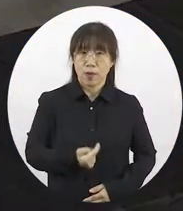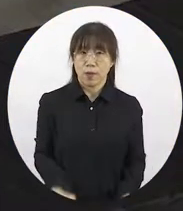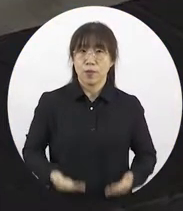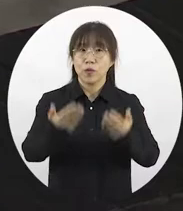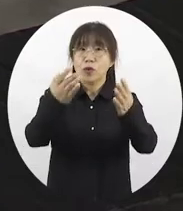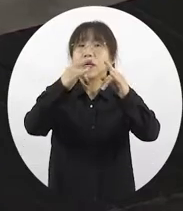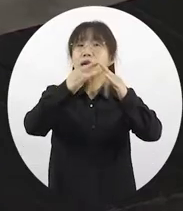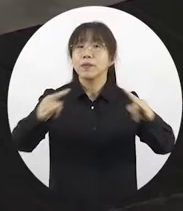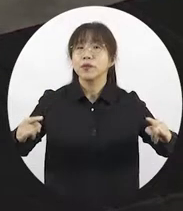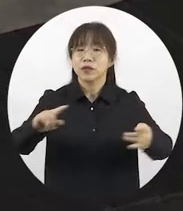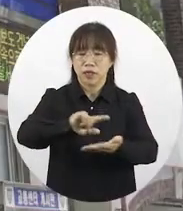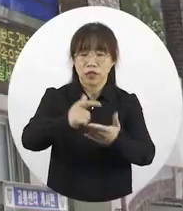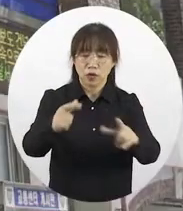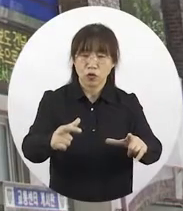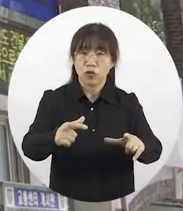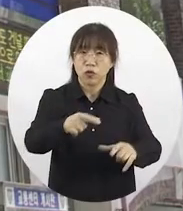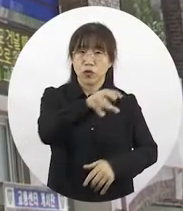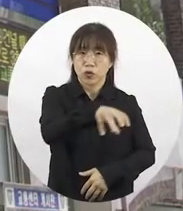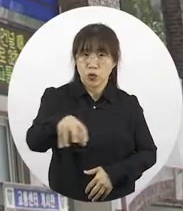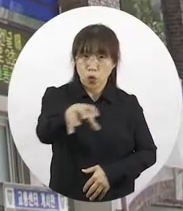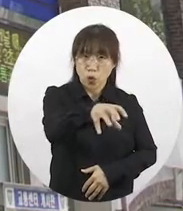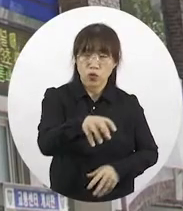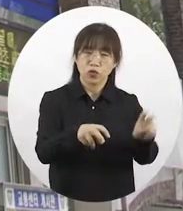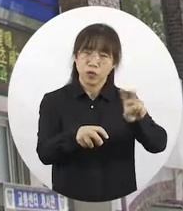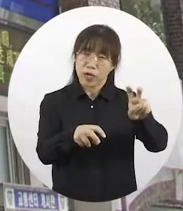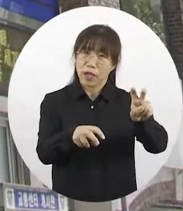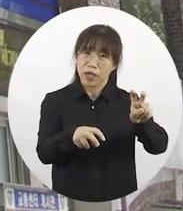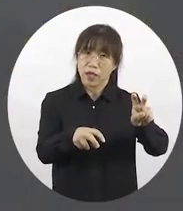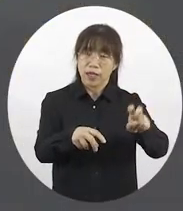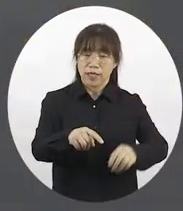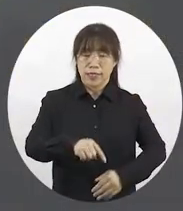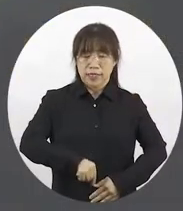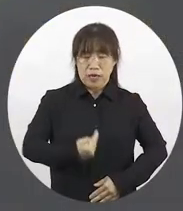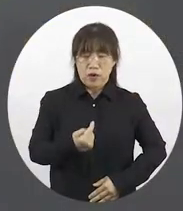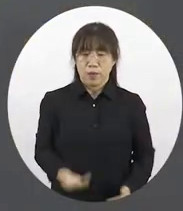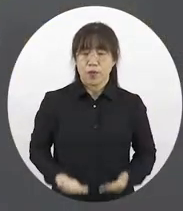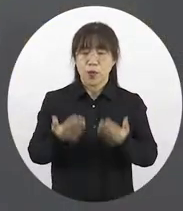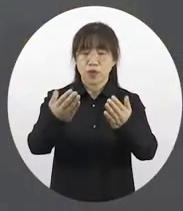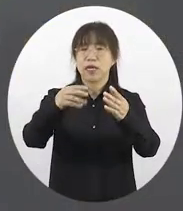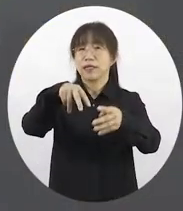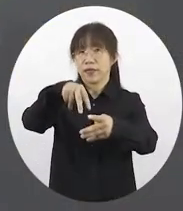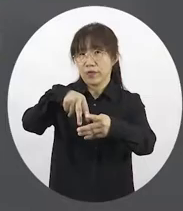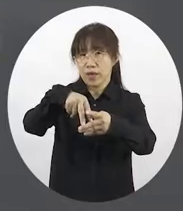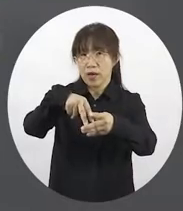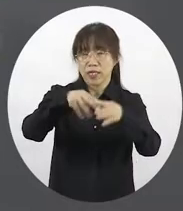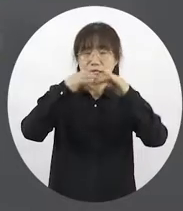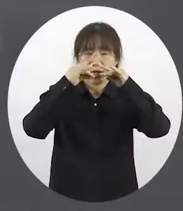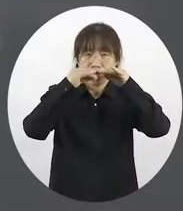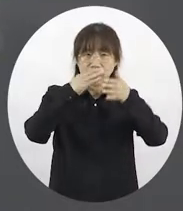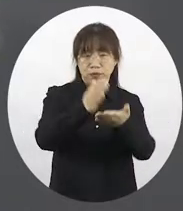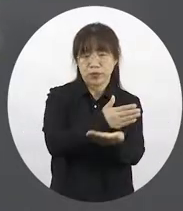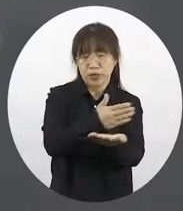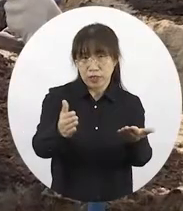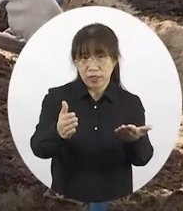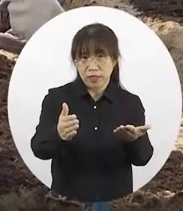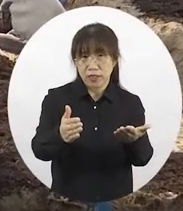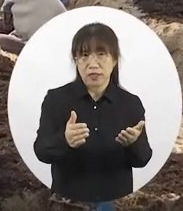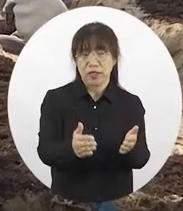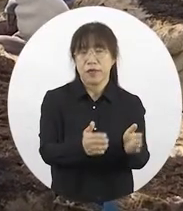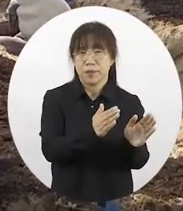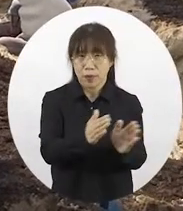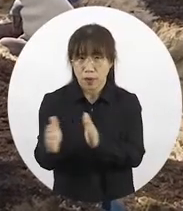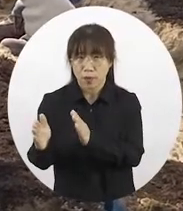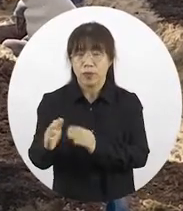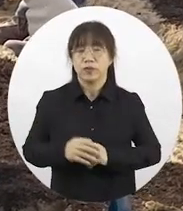자원봉사 캠프 는 방송 9 수묵의 동 주민센터에 설치된 소규모 자원 봉사 센터 로 쓰레기 분리수거 교육과